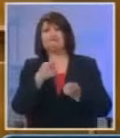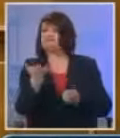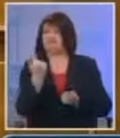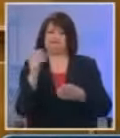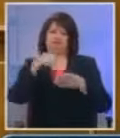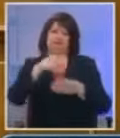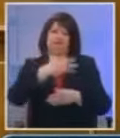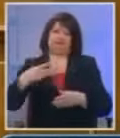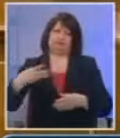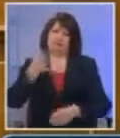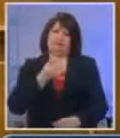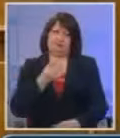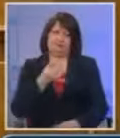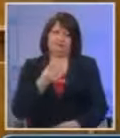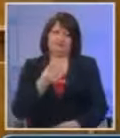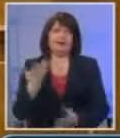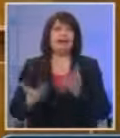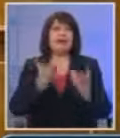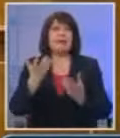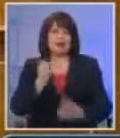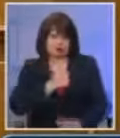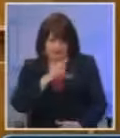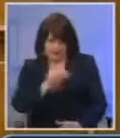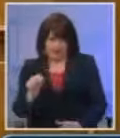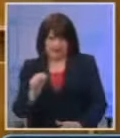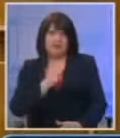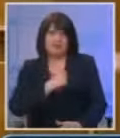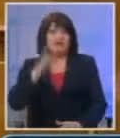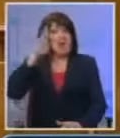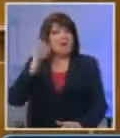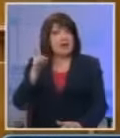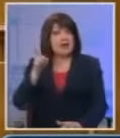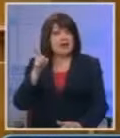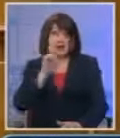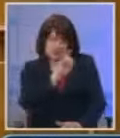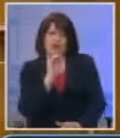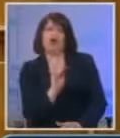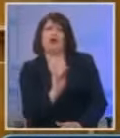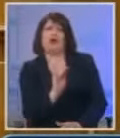υπάρχουν. Η δηλώση Καμένου είναι η θέση σας? Ρωτάω, είναι η θέση σας?